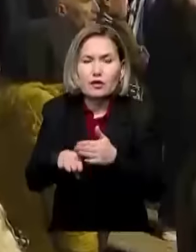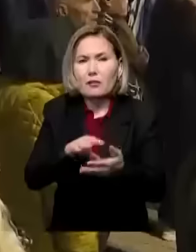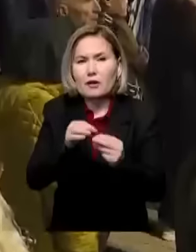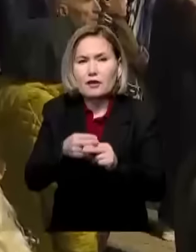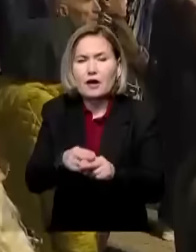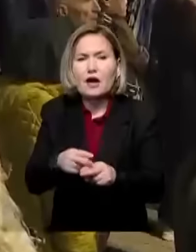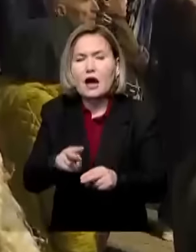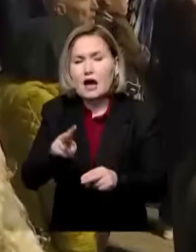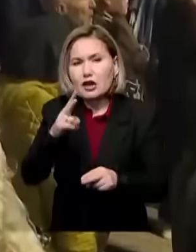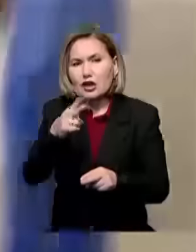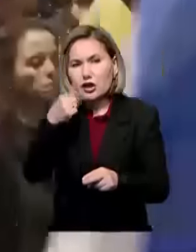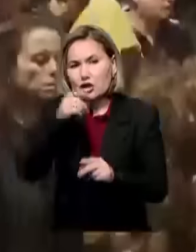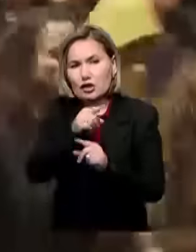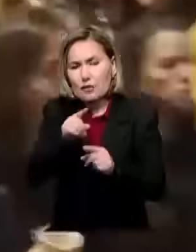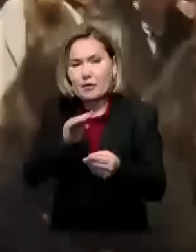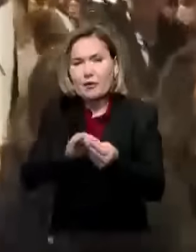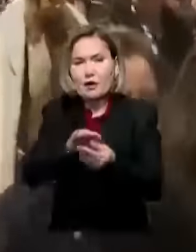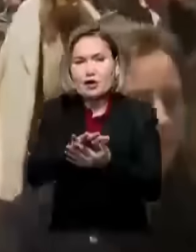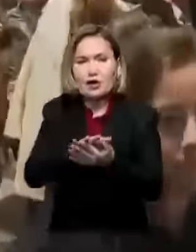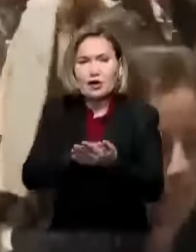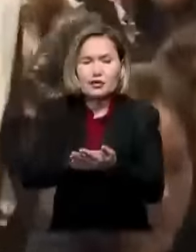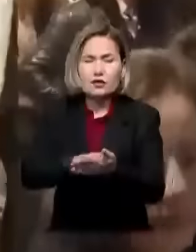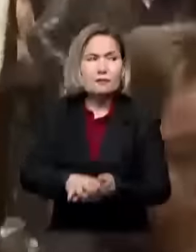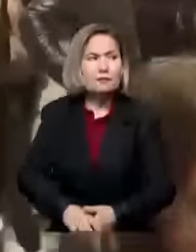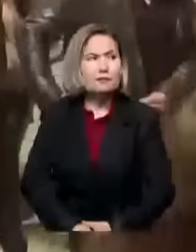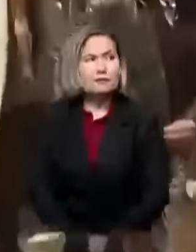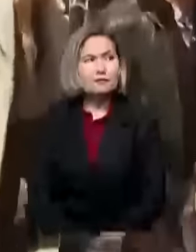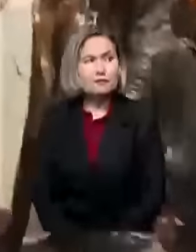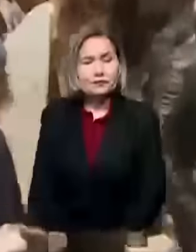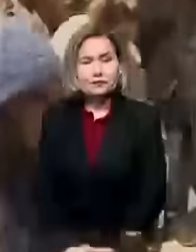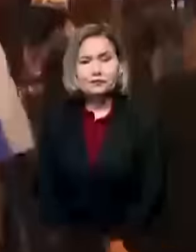бас көтеруі 2 жылдан бері жалғасып келеді.